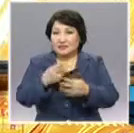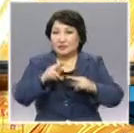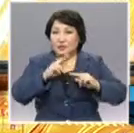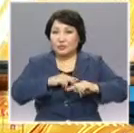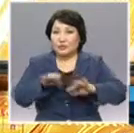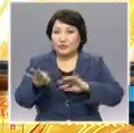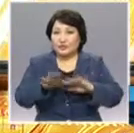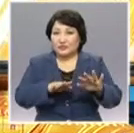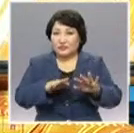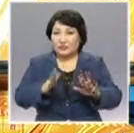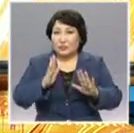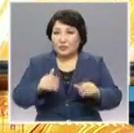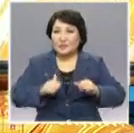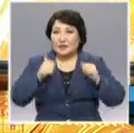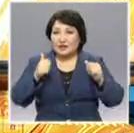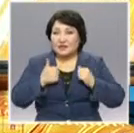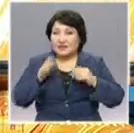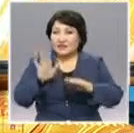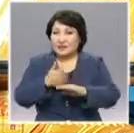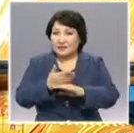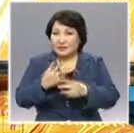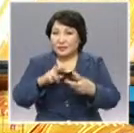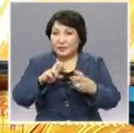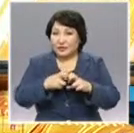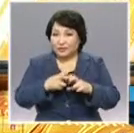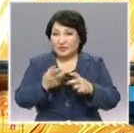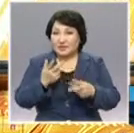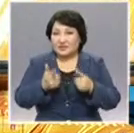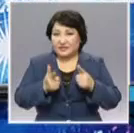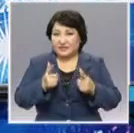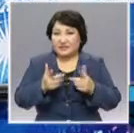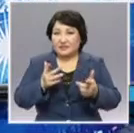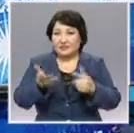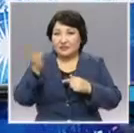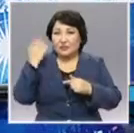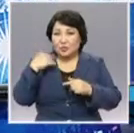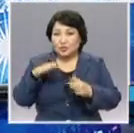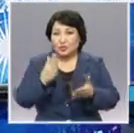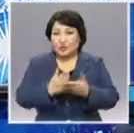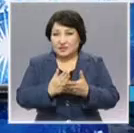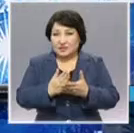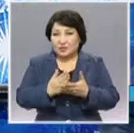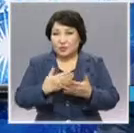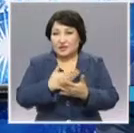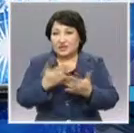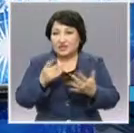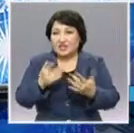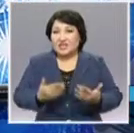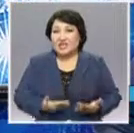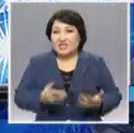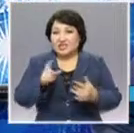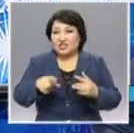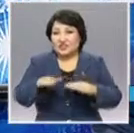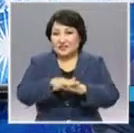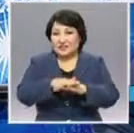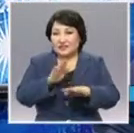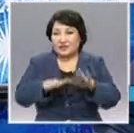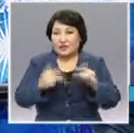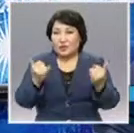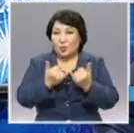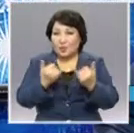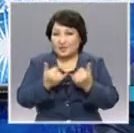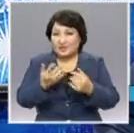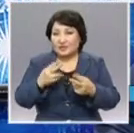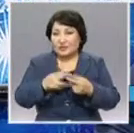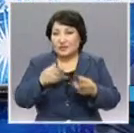стараться искоренить эту проблему, она уже действительно давно существует. Это наши жители, наверное, наши гости, которые подъезжают